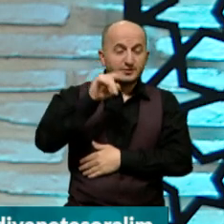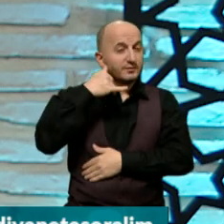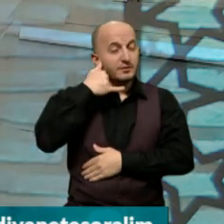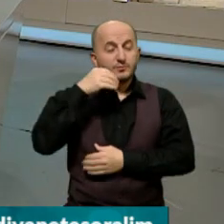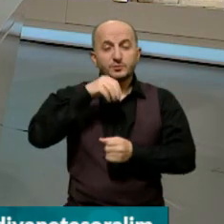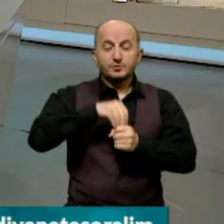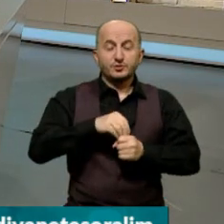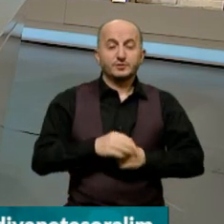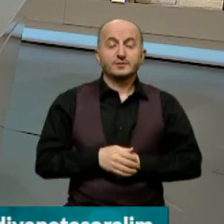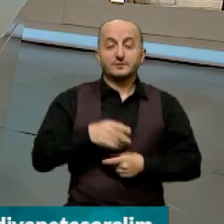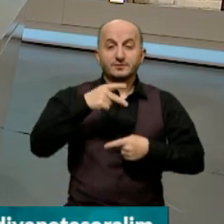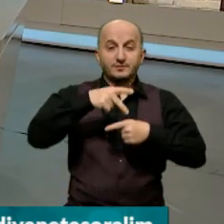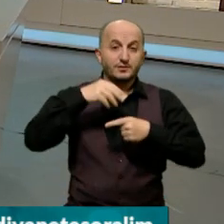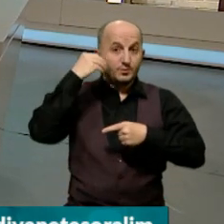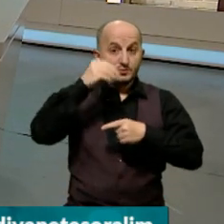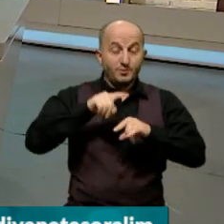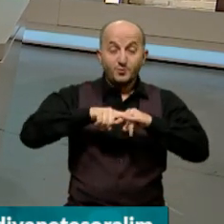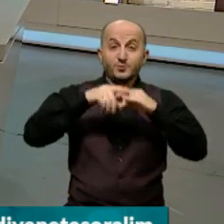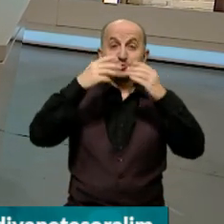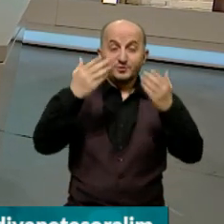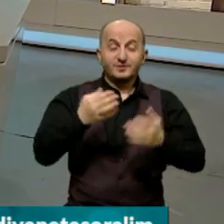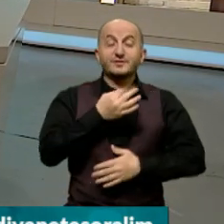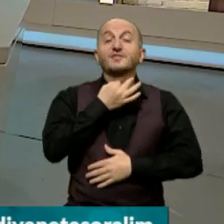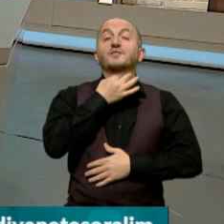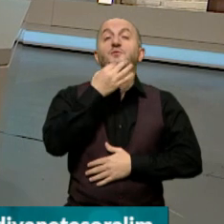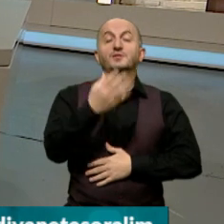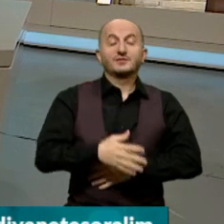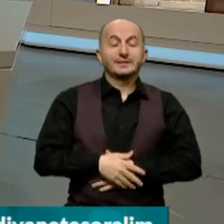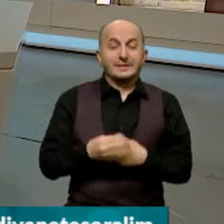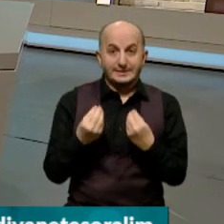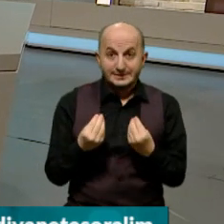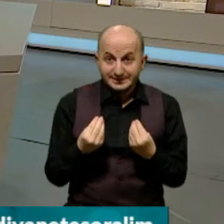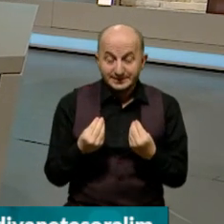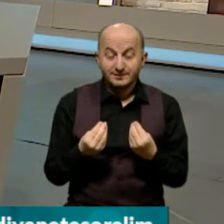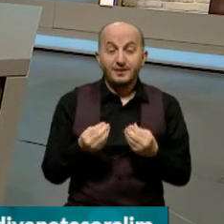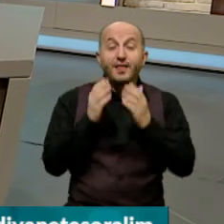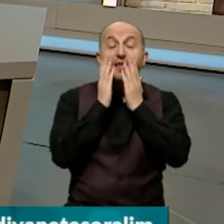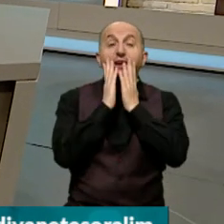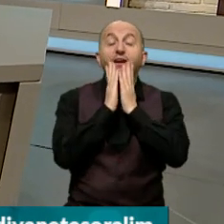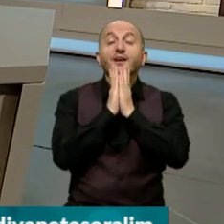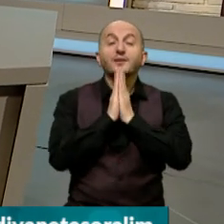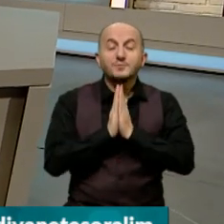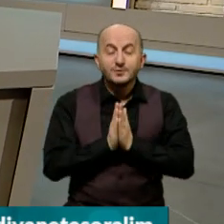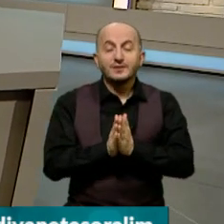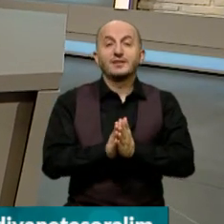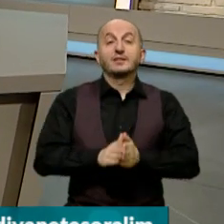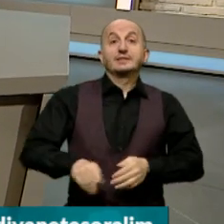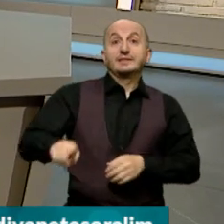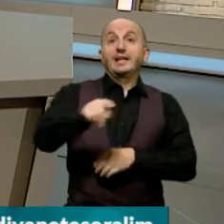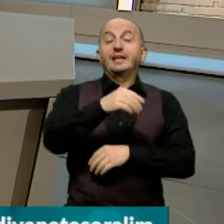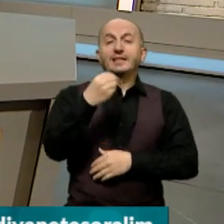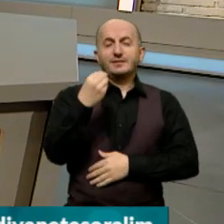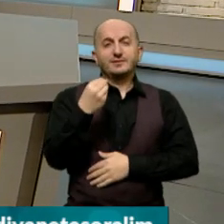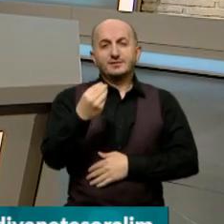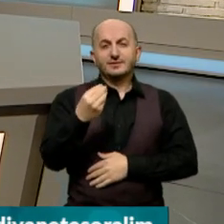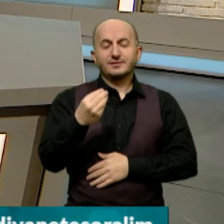için. Zeki hocam hoş geldiniz. Teşekkür ediyorum, hoş bulduk. Nasılsınız efendim? Hamdolsun, elhamdülillah. Allah afiyet versin. Sizler de iyisiniz.